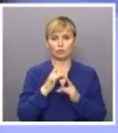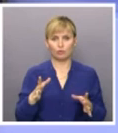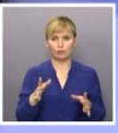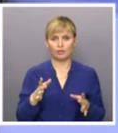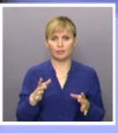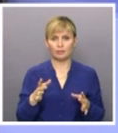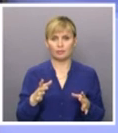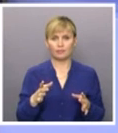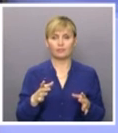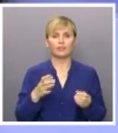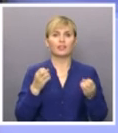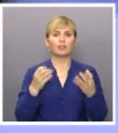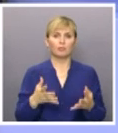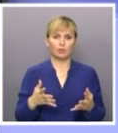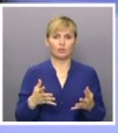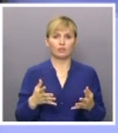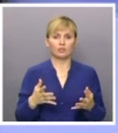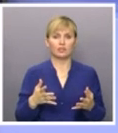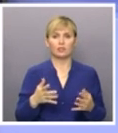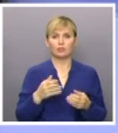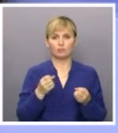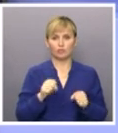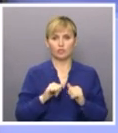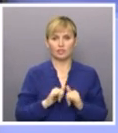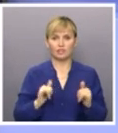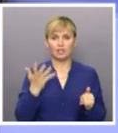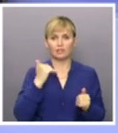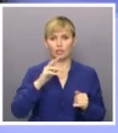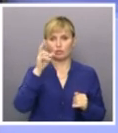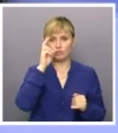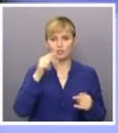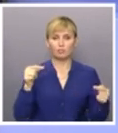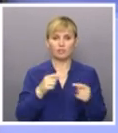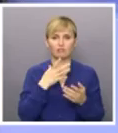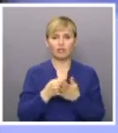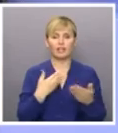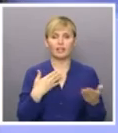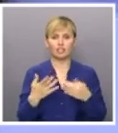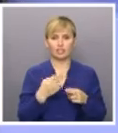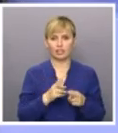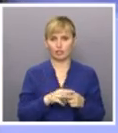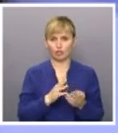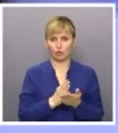есть просто отрасль может развиваться только тогда, когда государство определило свое отношение к этой отрасли. Так,